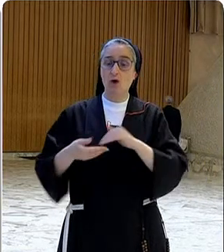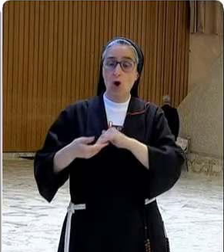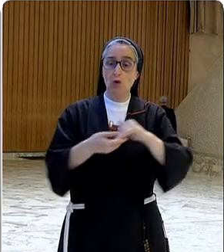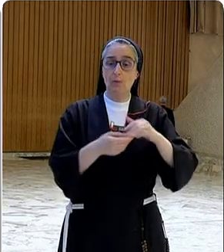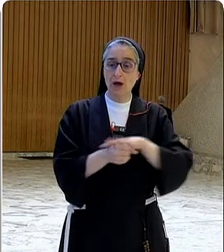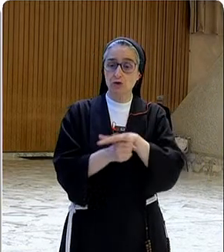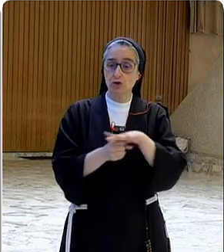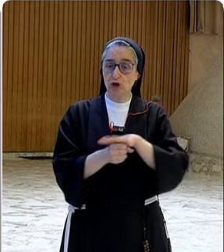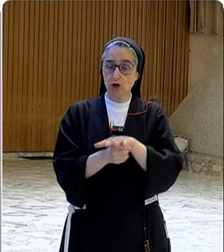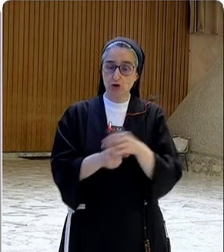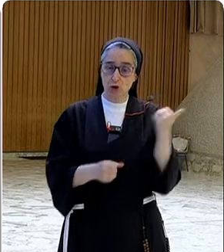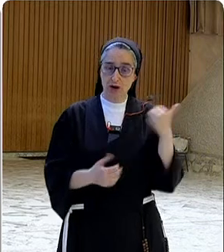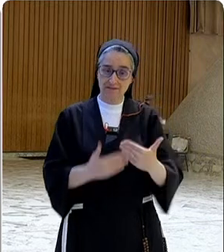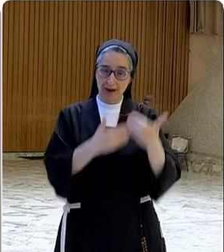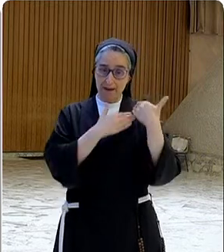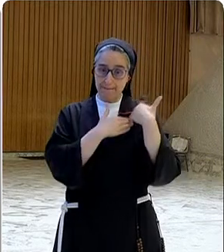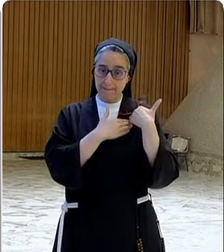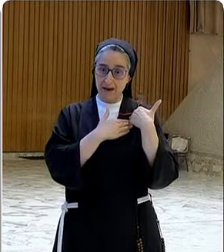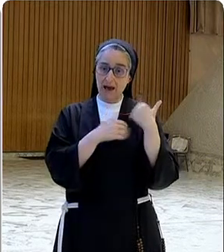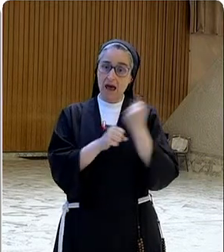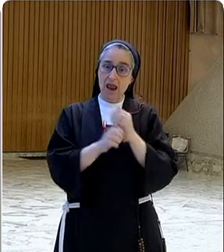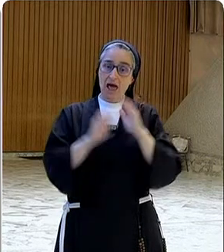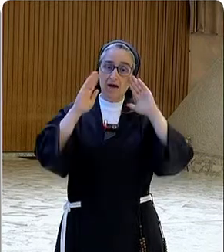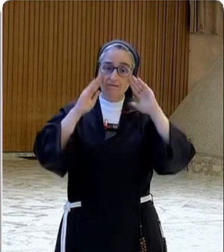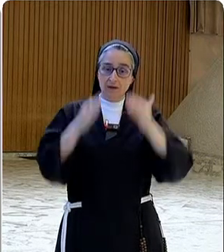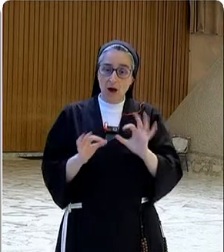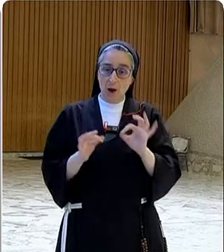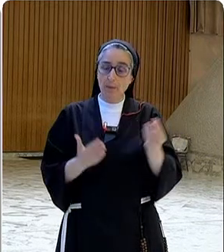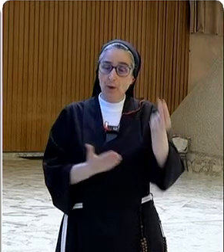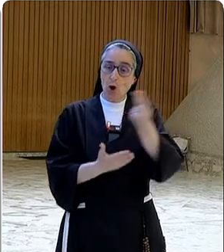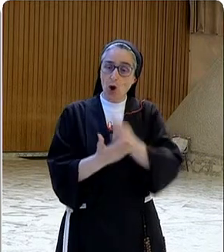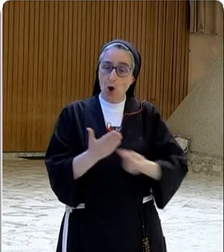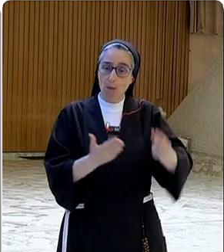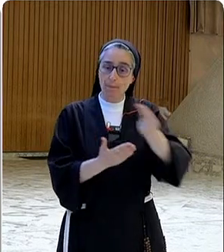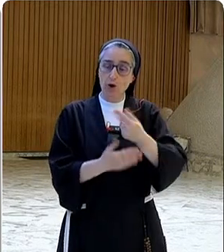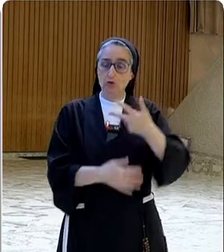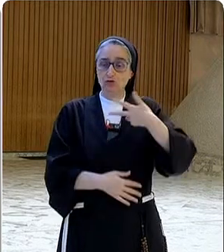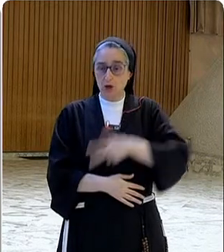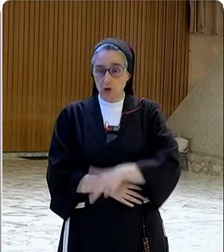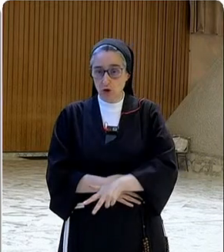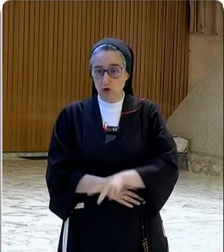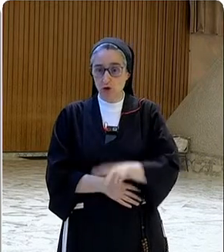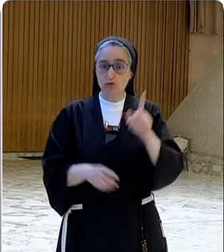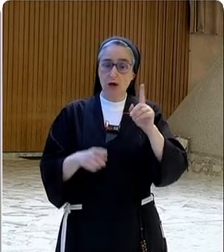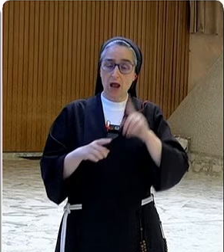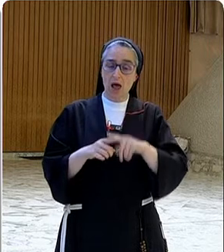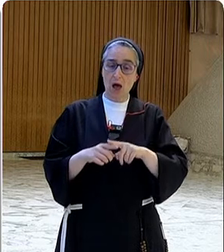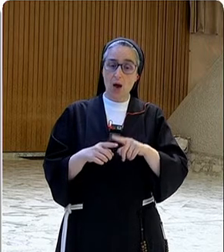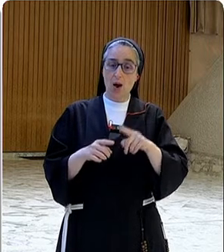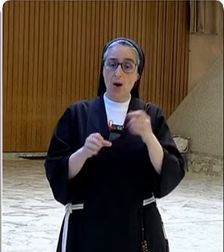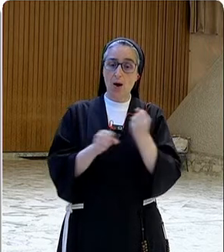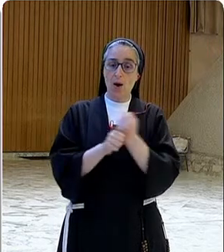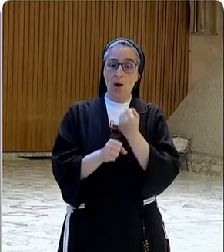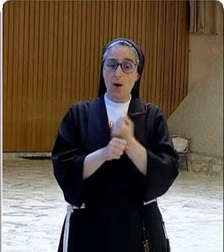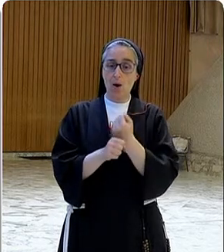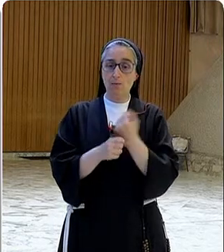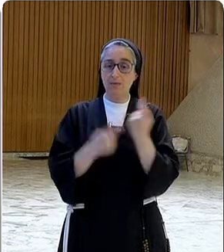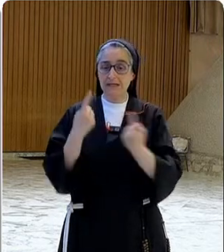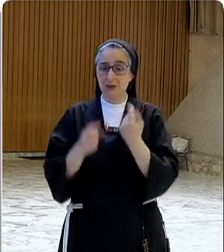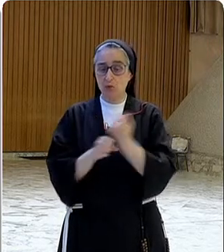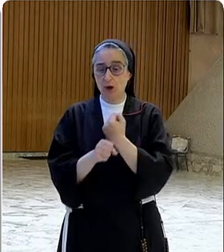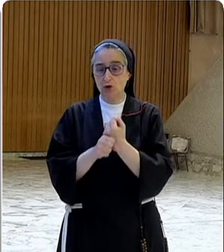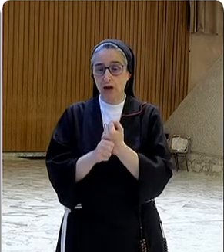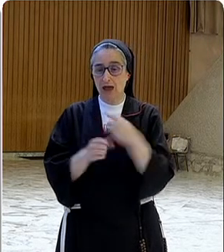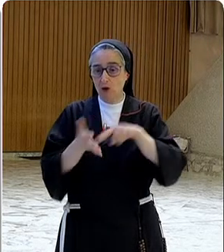Associazioni Familiari e si occupa di progettazione sociale e di conciliazione